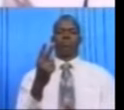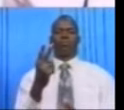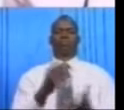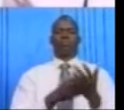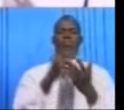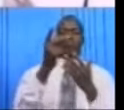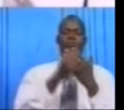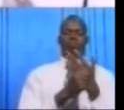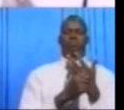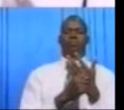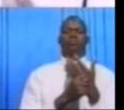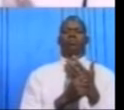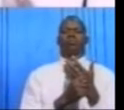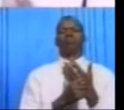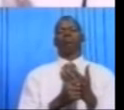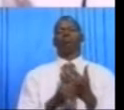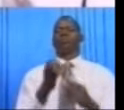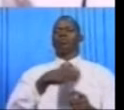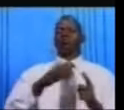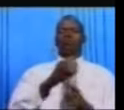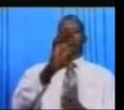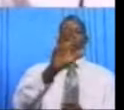projet pour un montant total d'environ